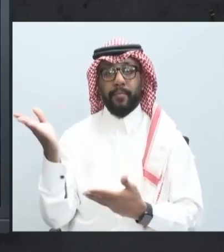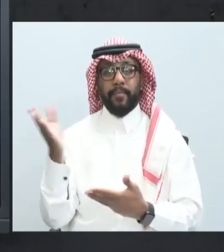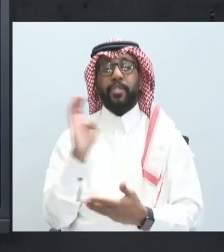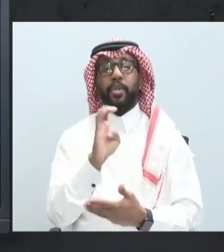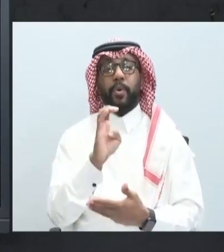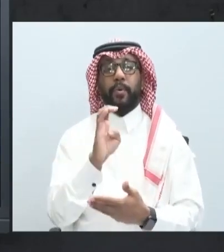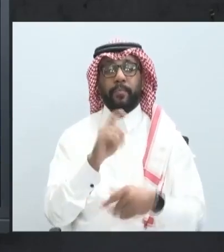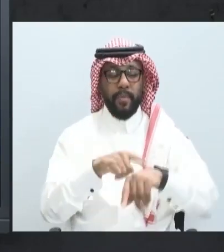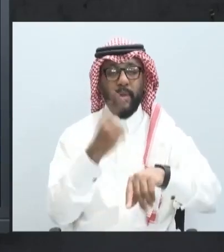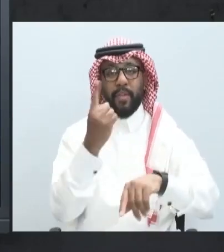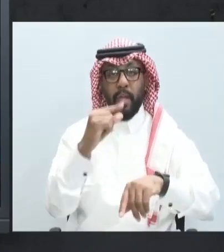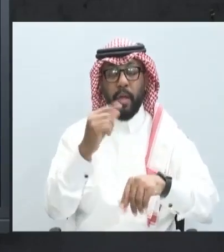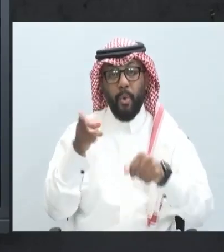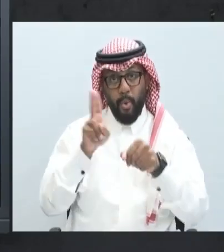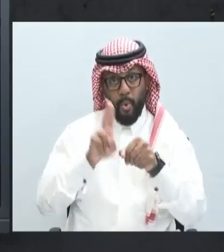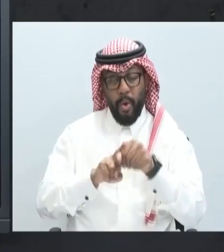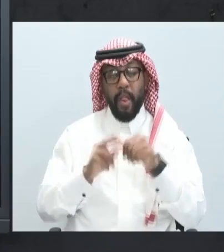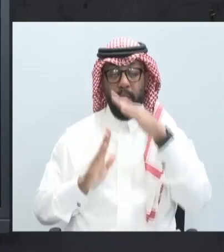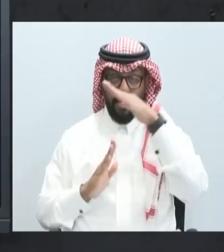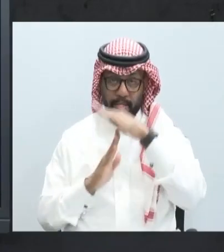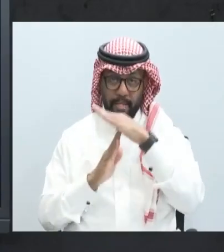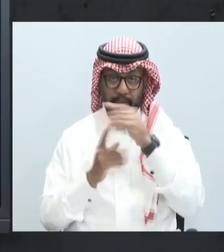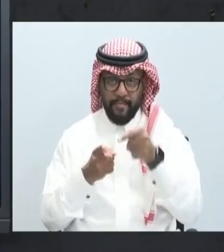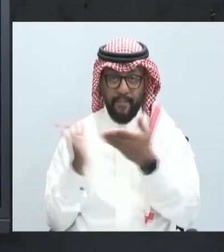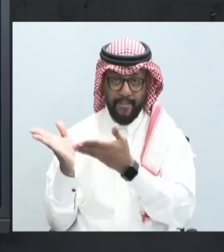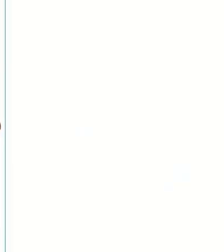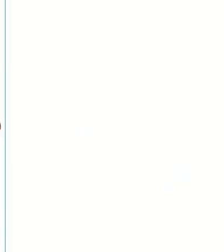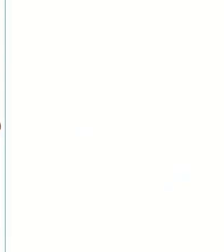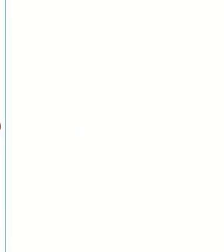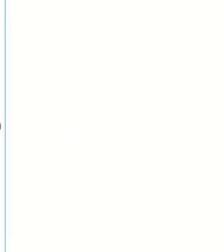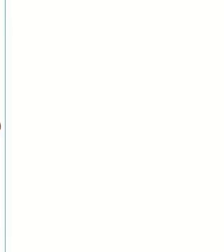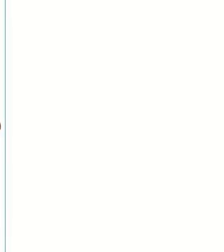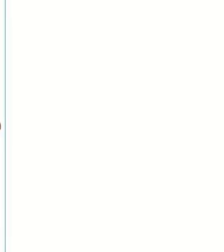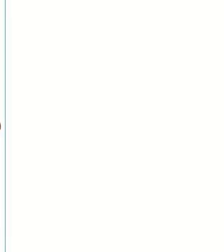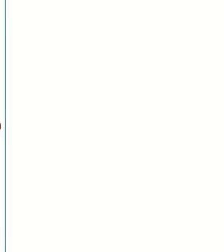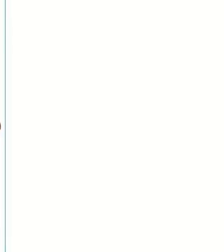خلال دقيقه واحده ثم نعود اليكم